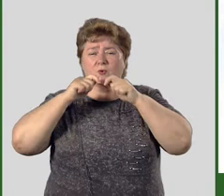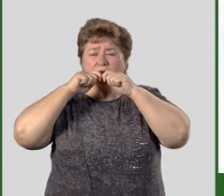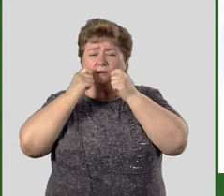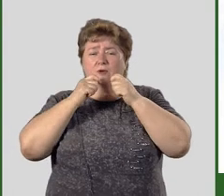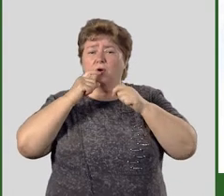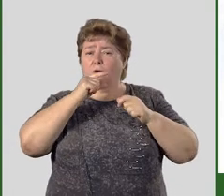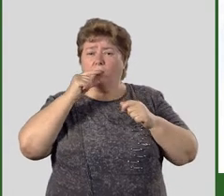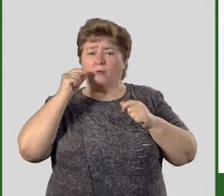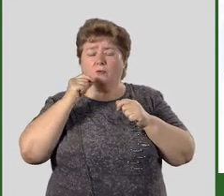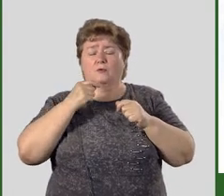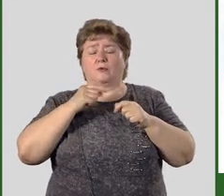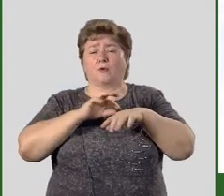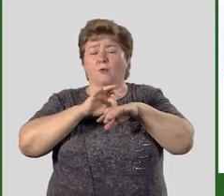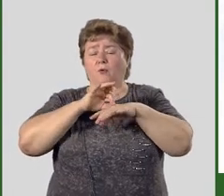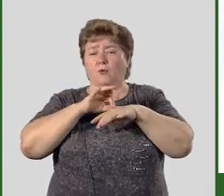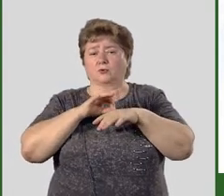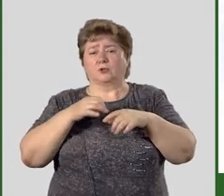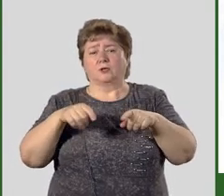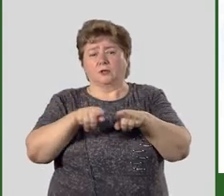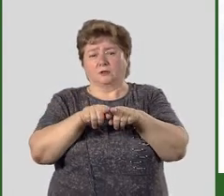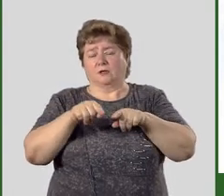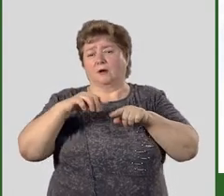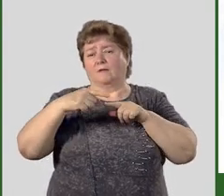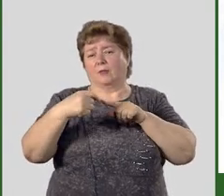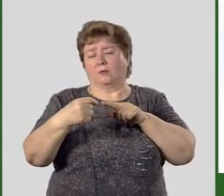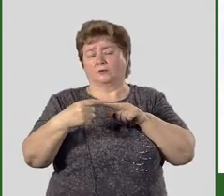потрескаться губы, кожа и даже ногти.